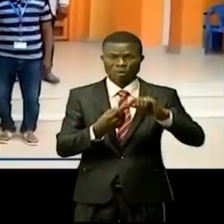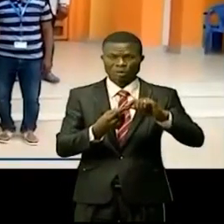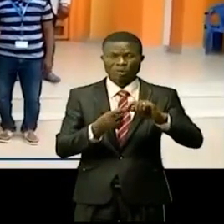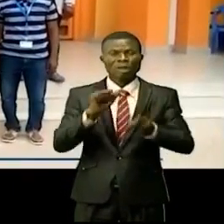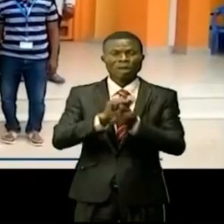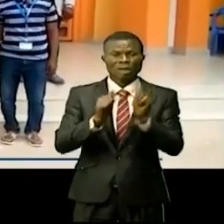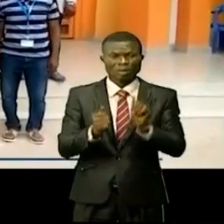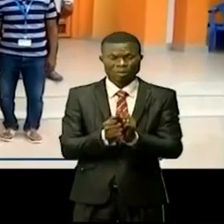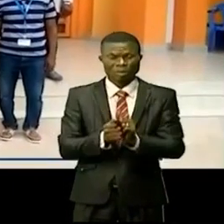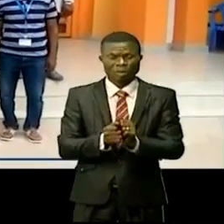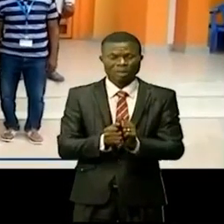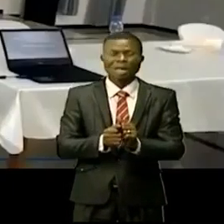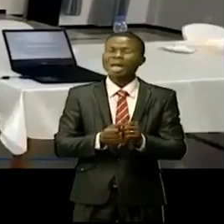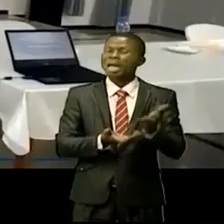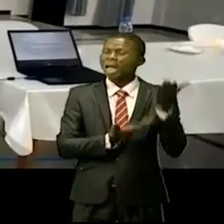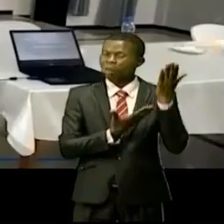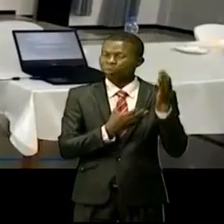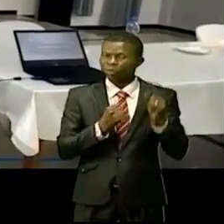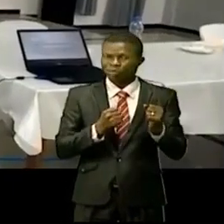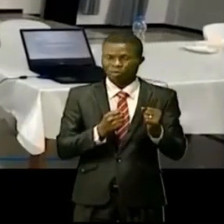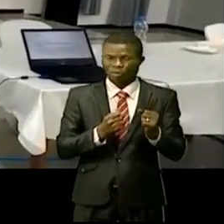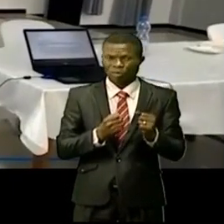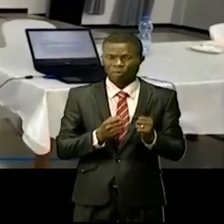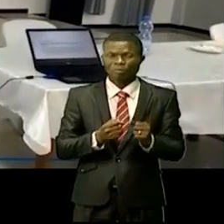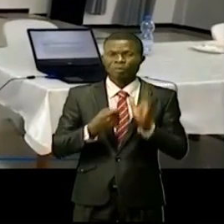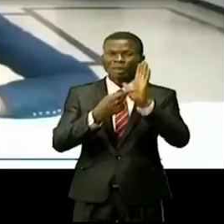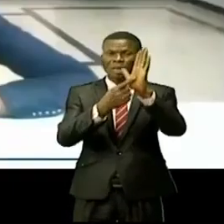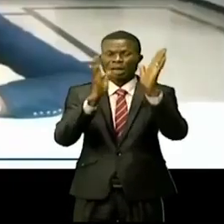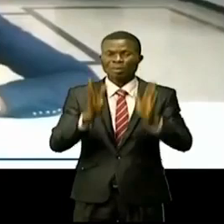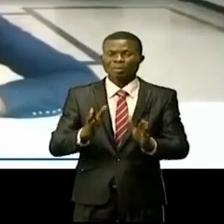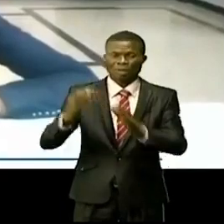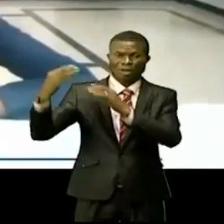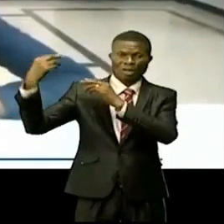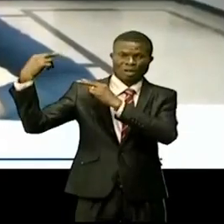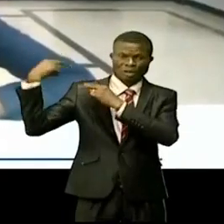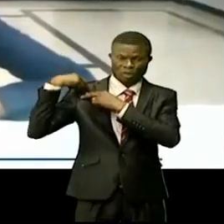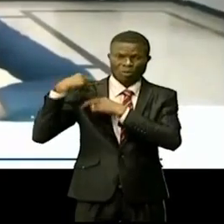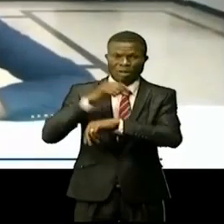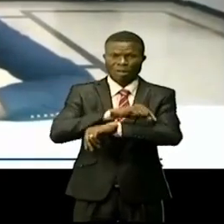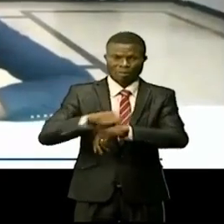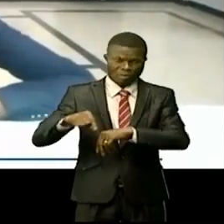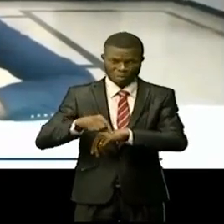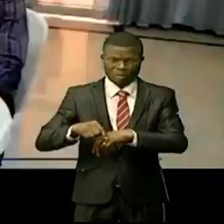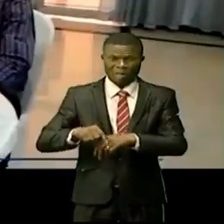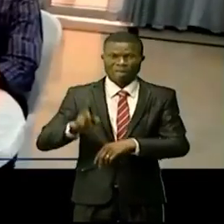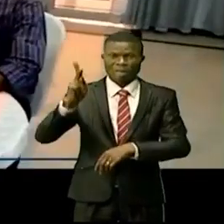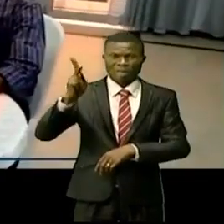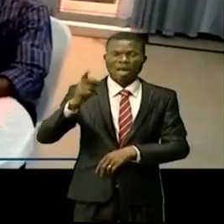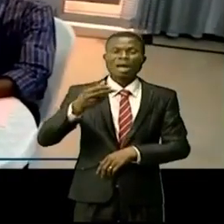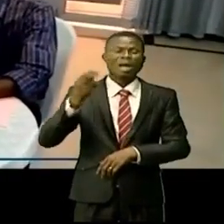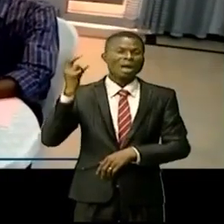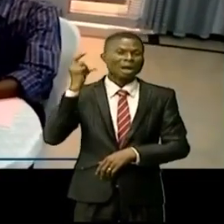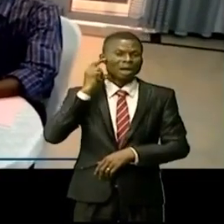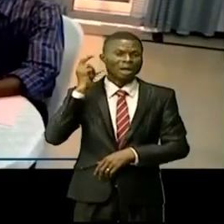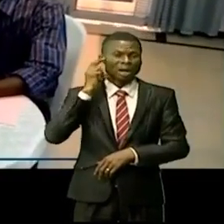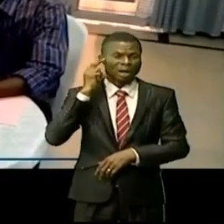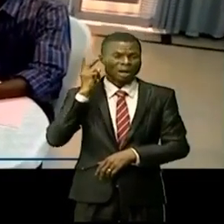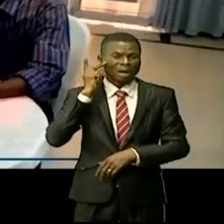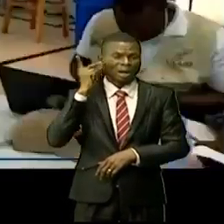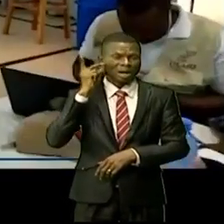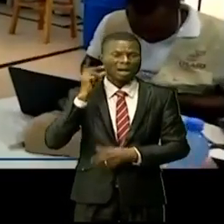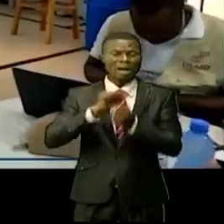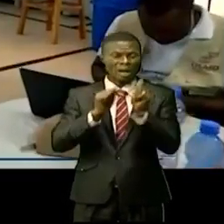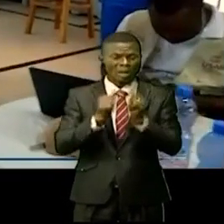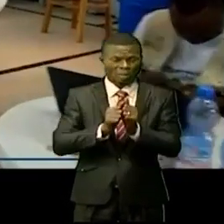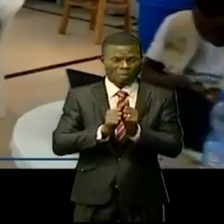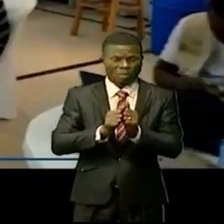situation demeure préoccupante pour le représentant du chef de bureau PAM Kananga, Ali Abdoul Salami. Les problèmes identifiés